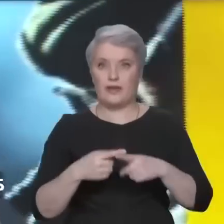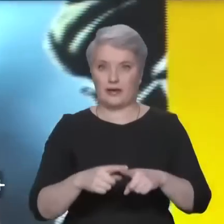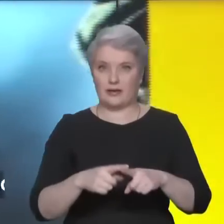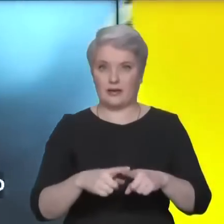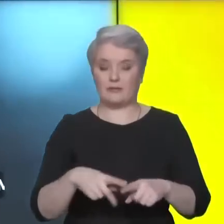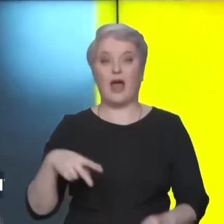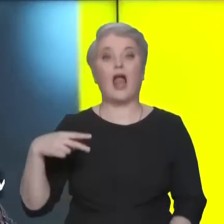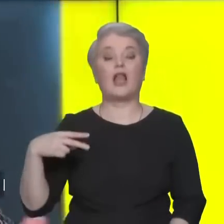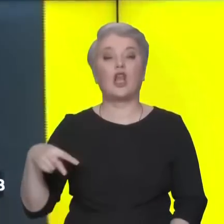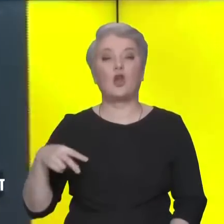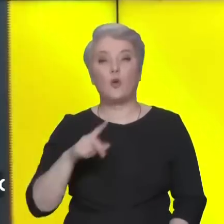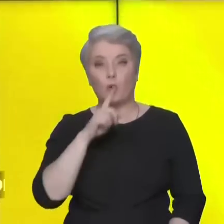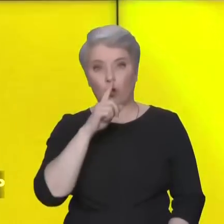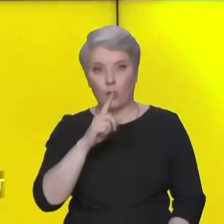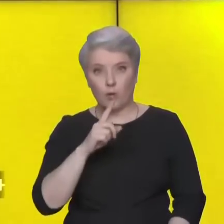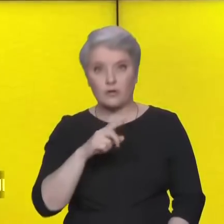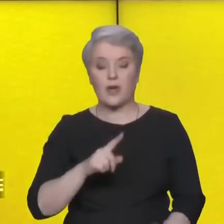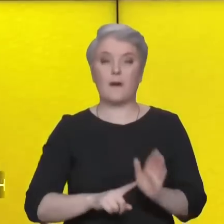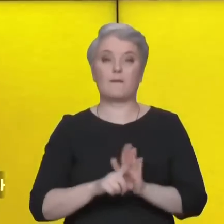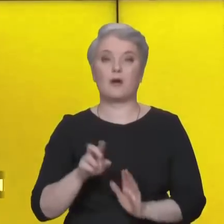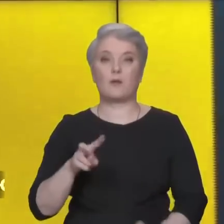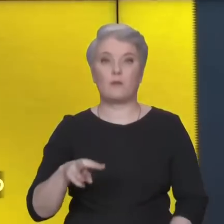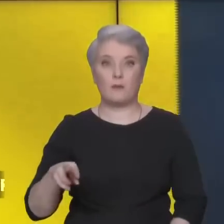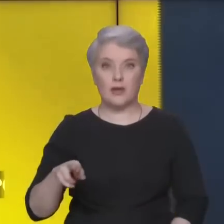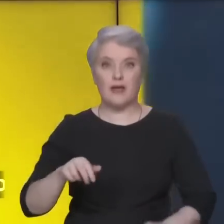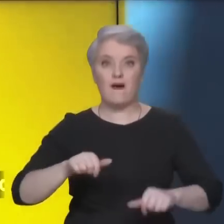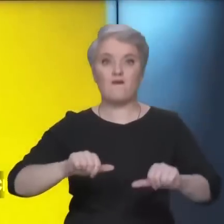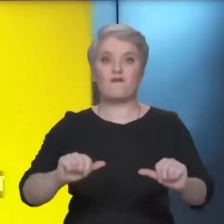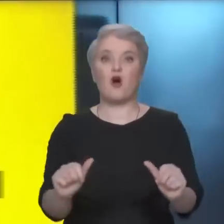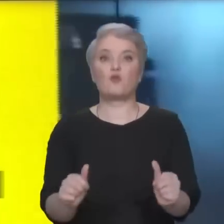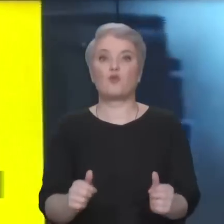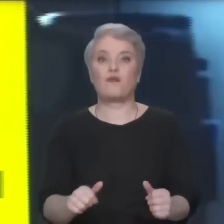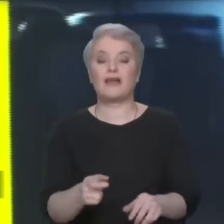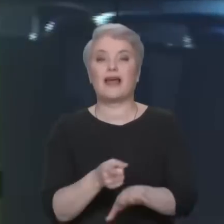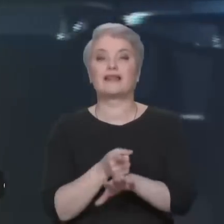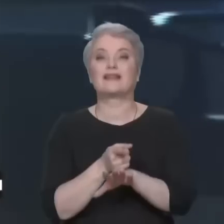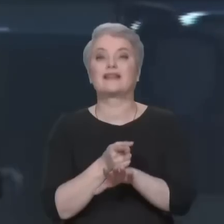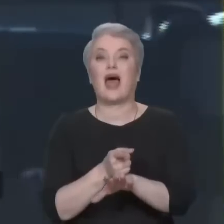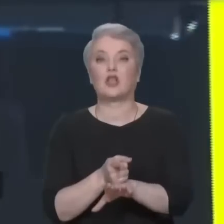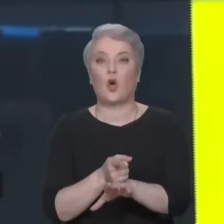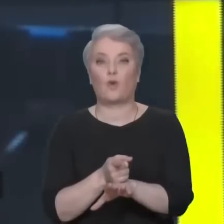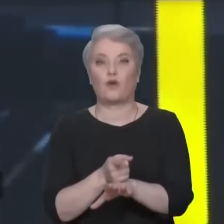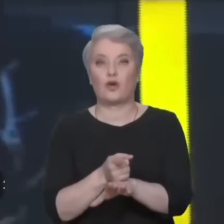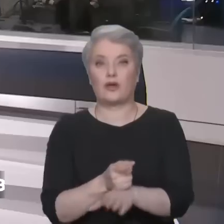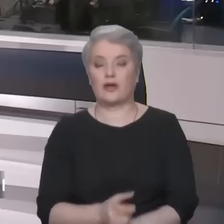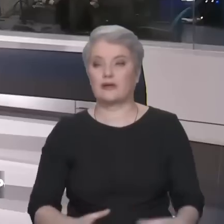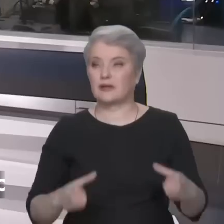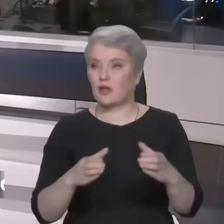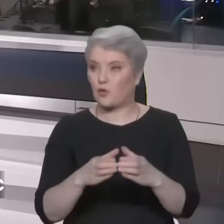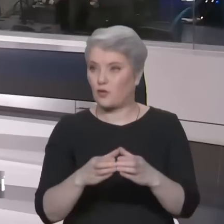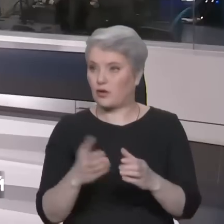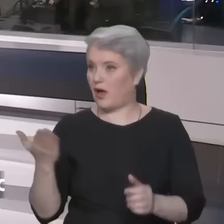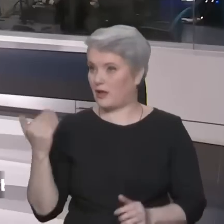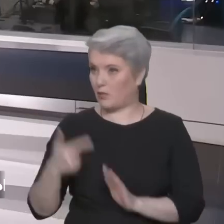формування, фактично і початок березня, формування вже танкової складової. Угу. Тобто, до речі, от напередодні